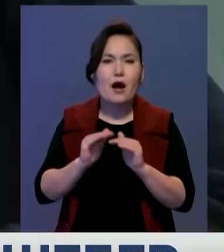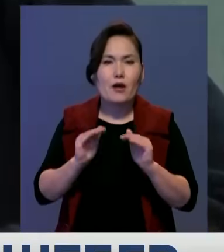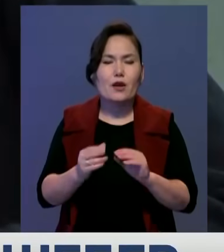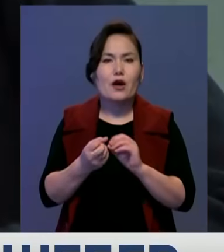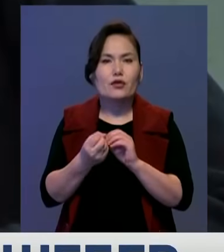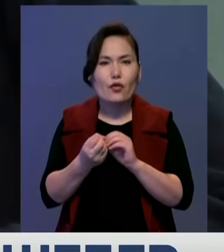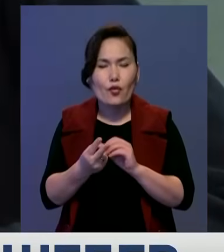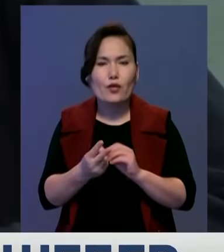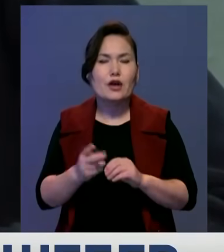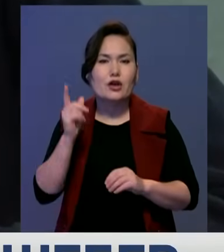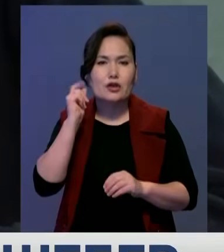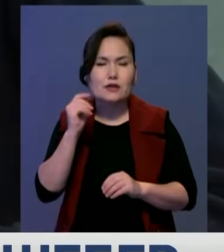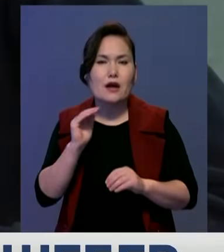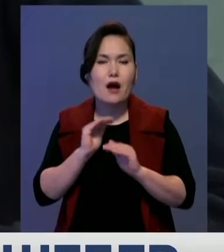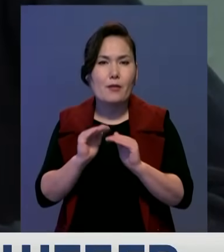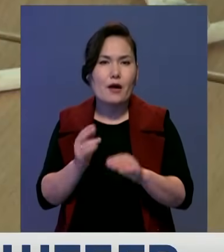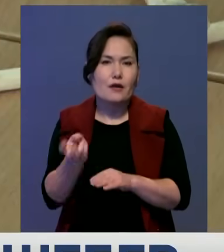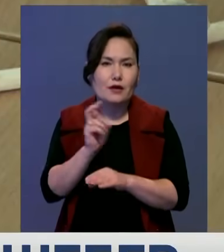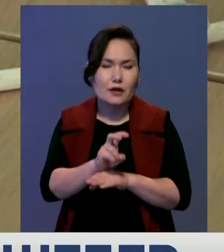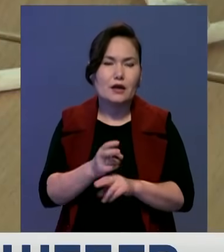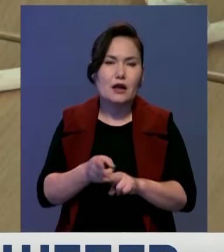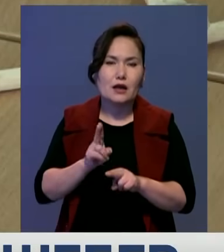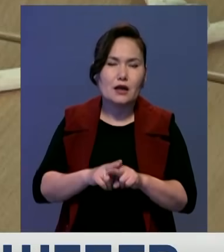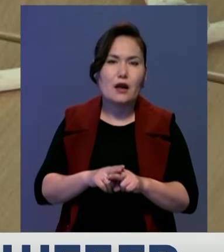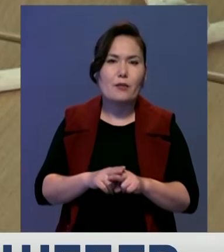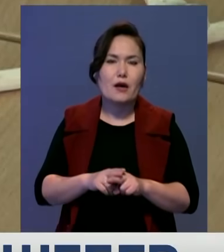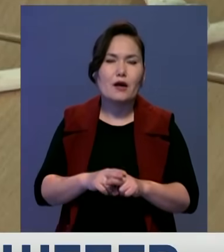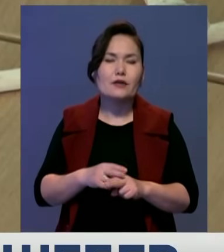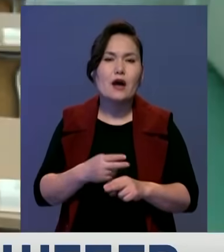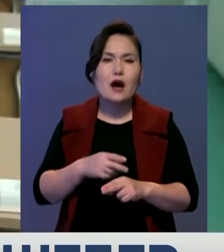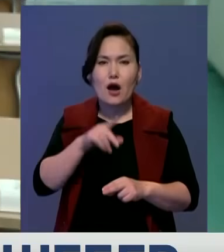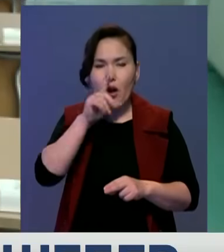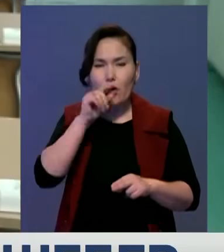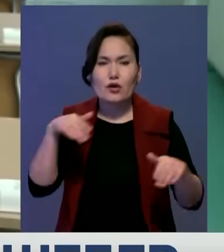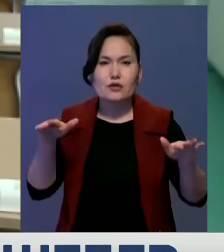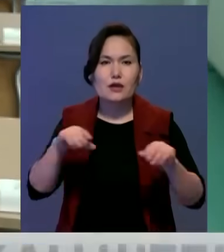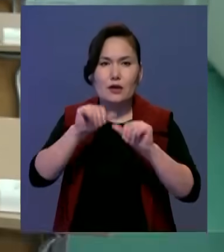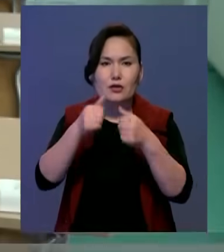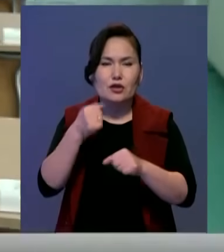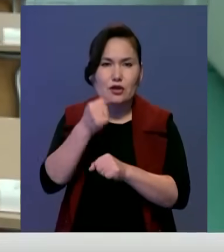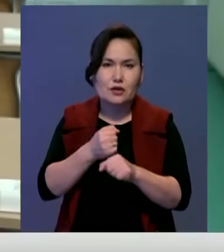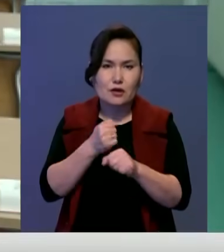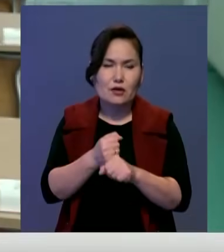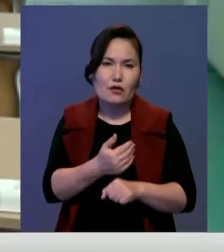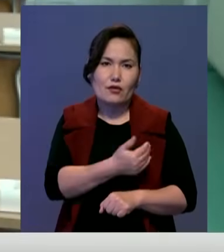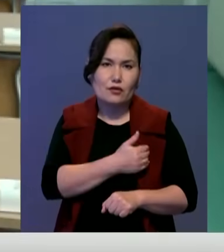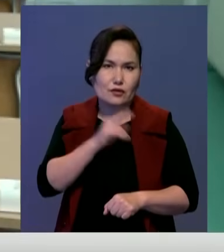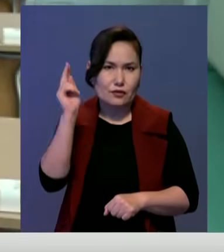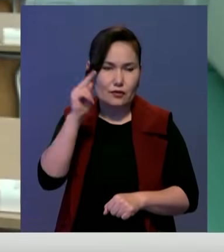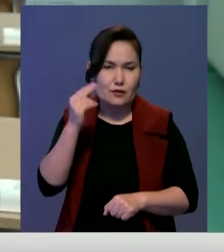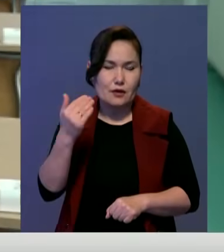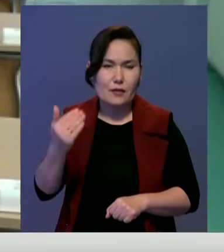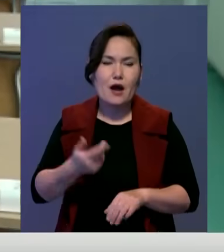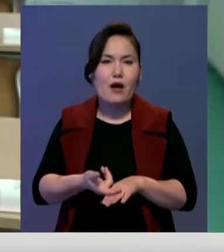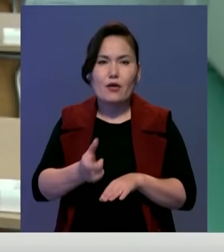12 жастағы Рауан бар. Оқушы құс пішіндерін жасауға әуес. Мектепте көркейменбек сабағын оқып жүргемін. Ол